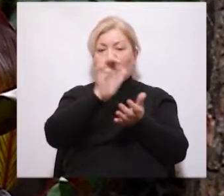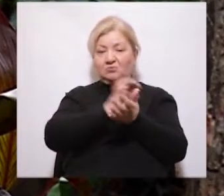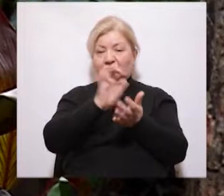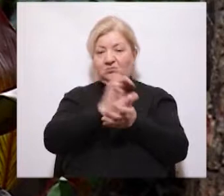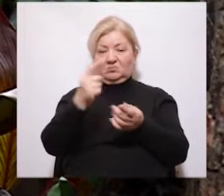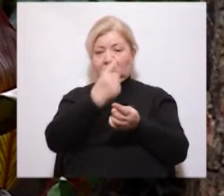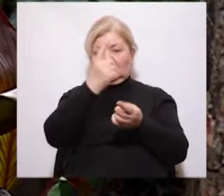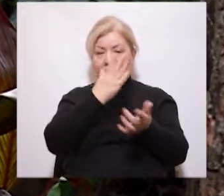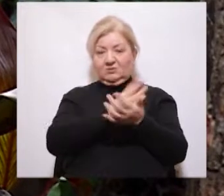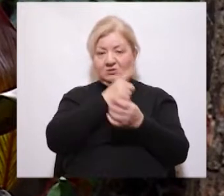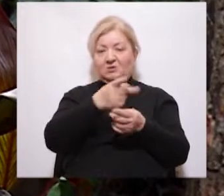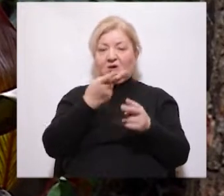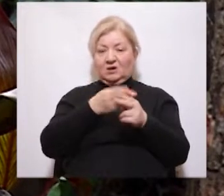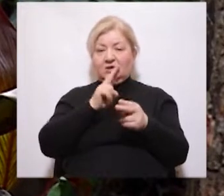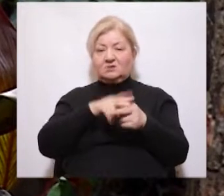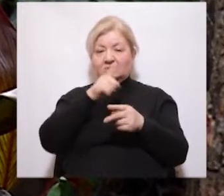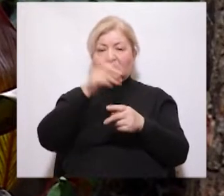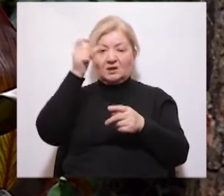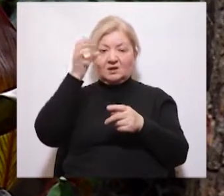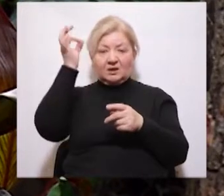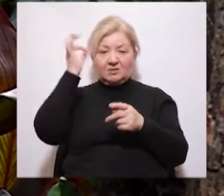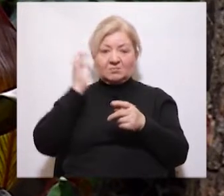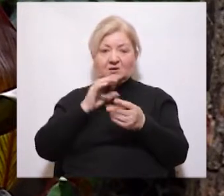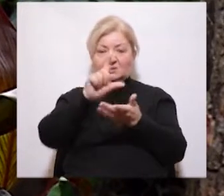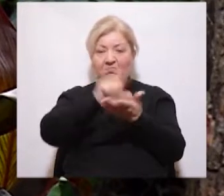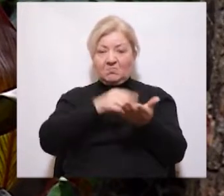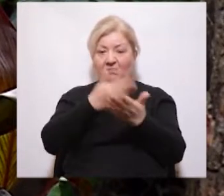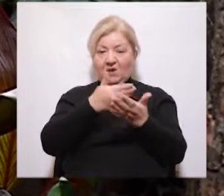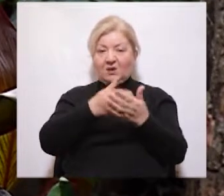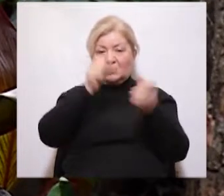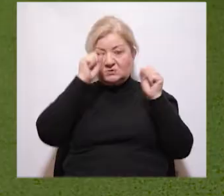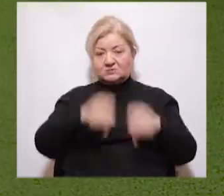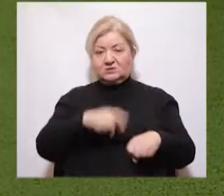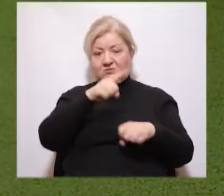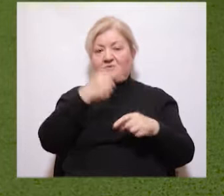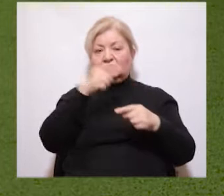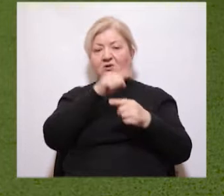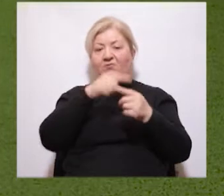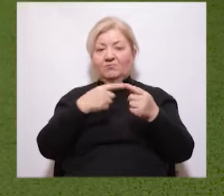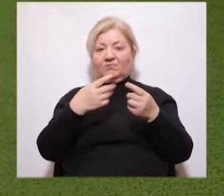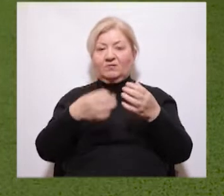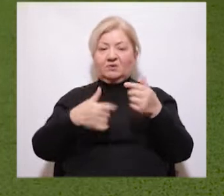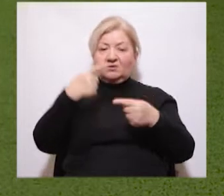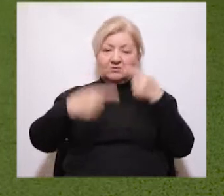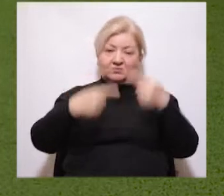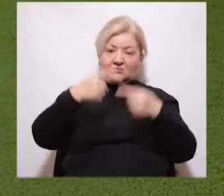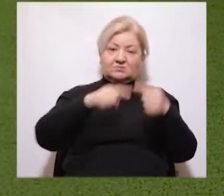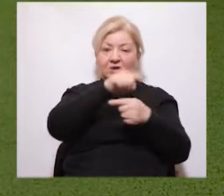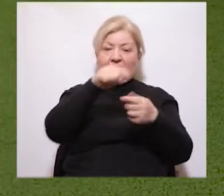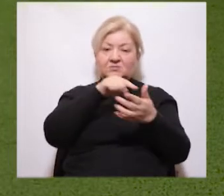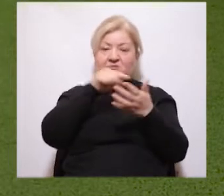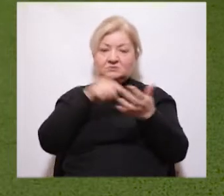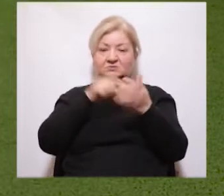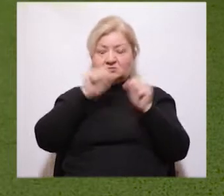მეურნეობის პროდუქტიულობის თვალსაზრისით. ასე რომ გერმანიის მაგალითი აუცილებლად უნდა განიხილოთ და იმსჯელოთ ამ საკითხებზე, როგორ